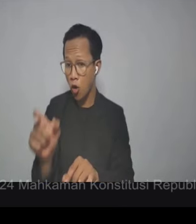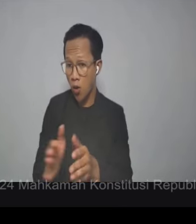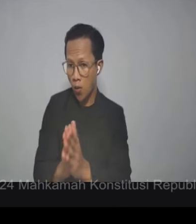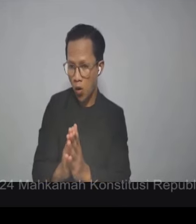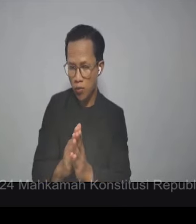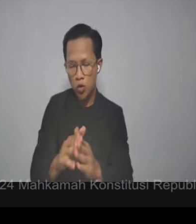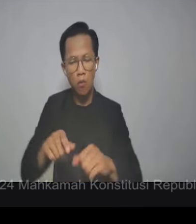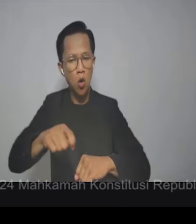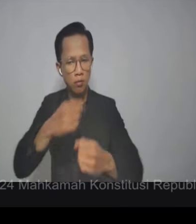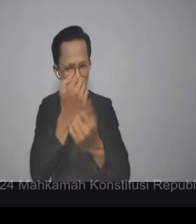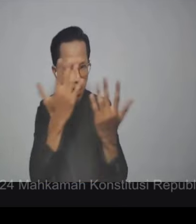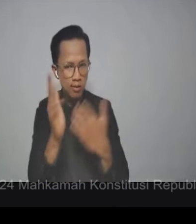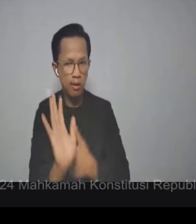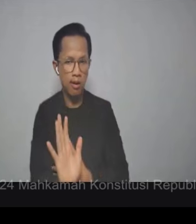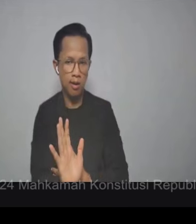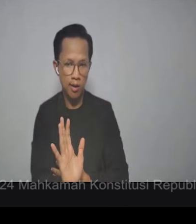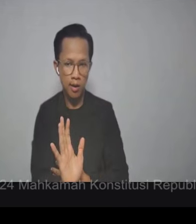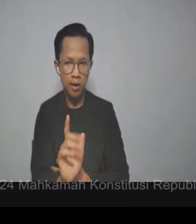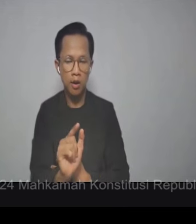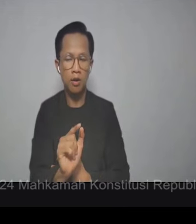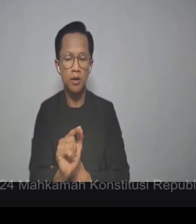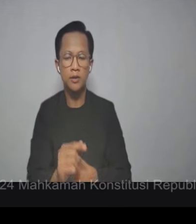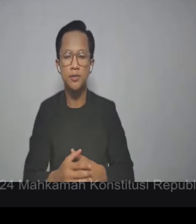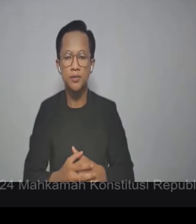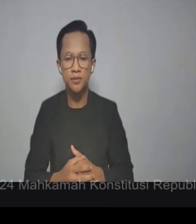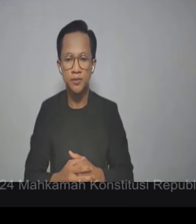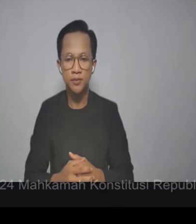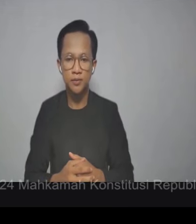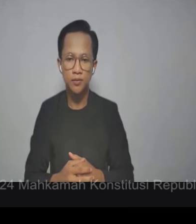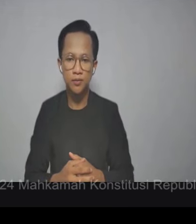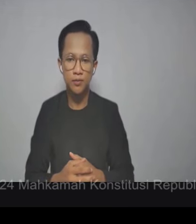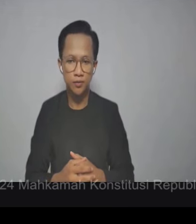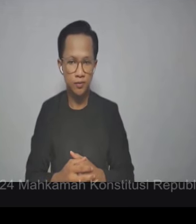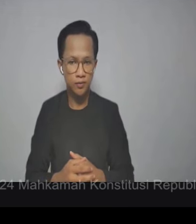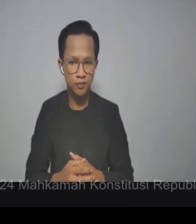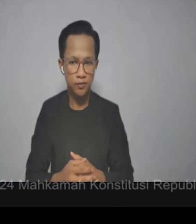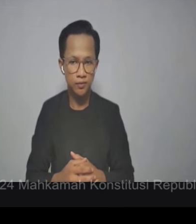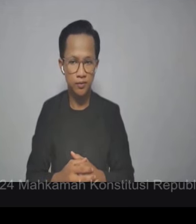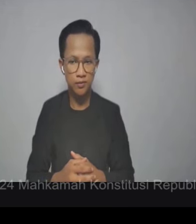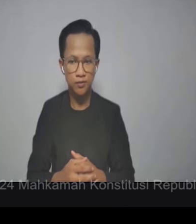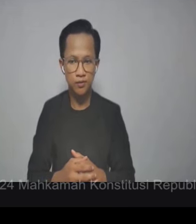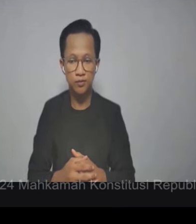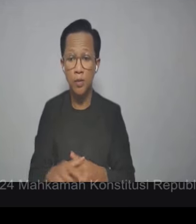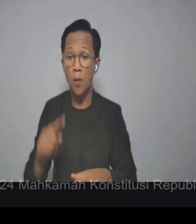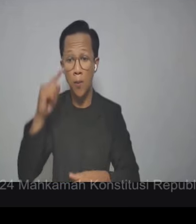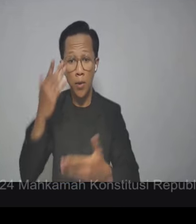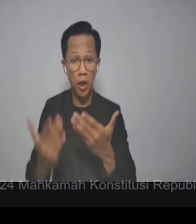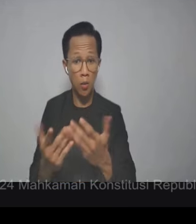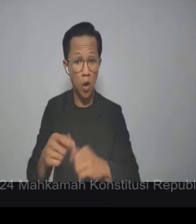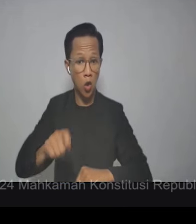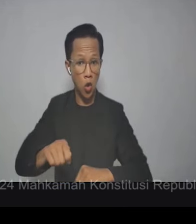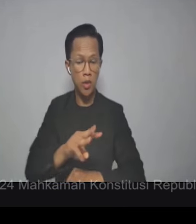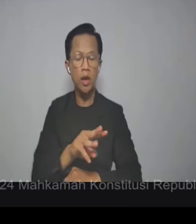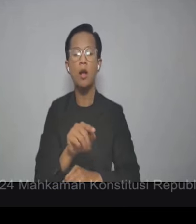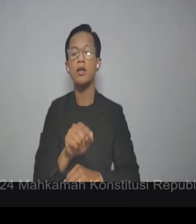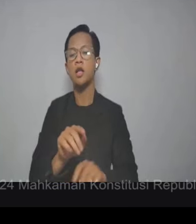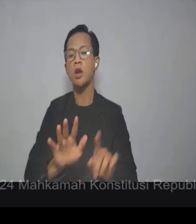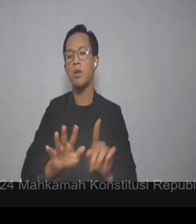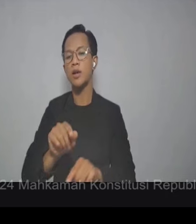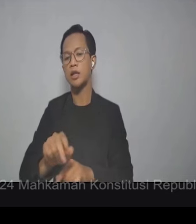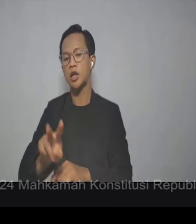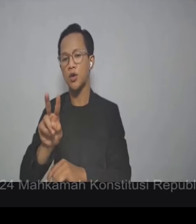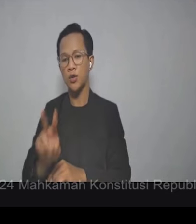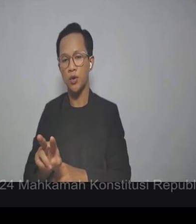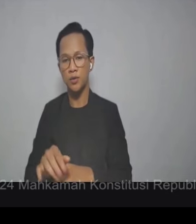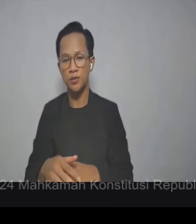pemulahan tidak menjadi objek pra adilan dengan Sinya telah terjawab Dalam pertimbangan hukum sub paragraf 3.15.2 di atas